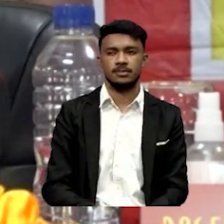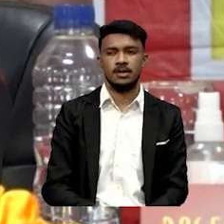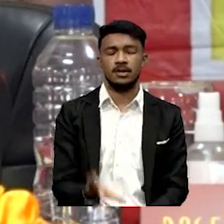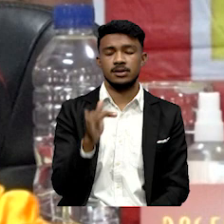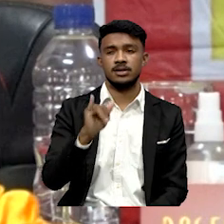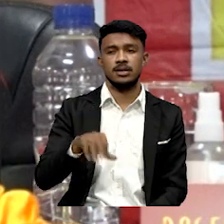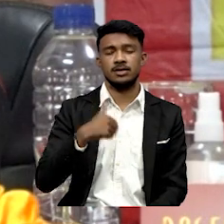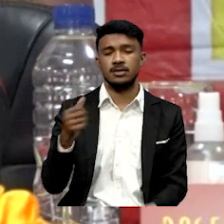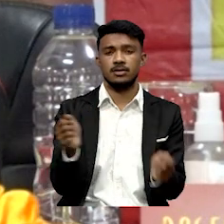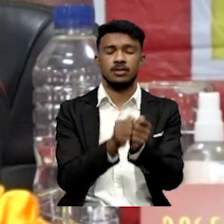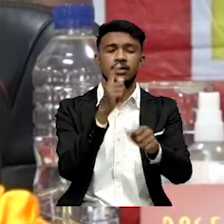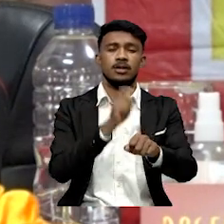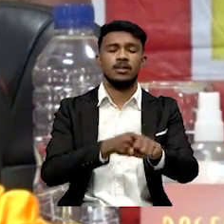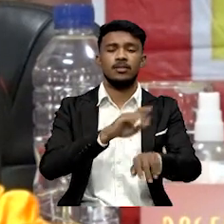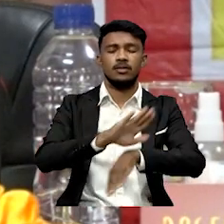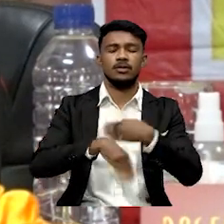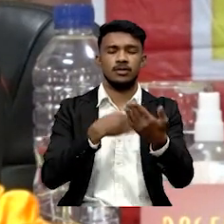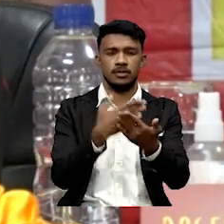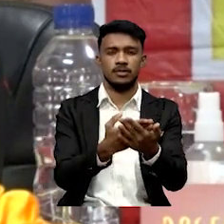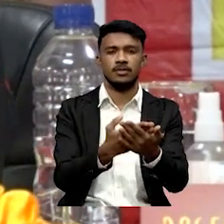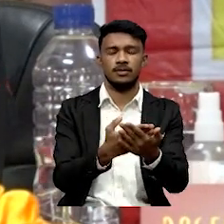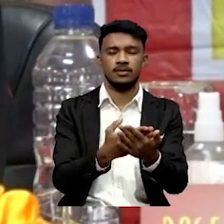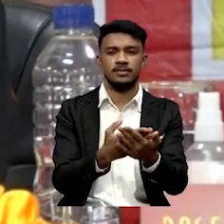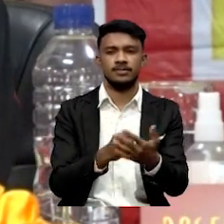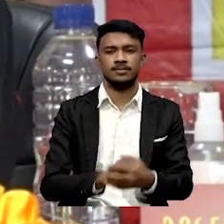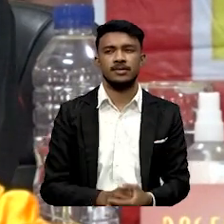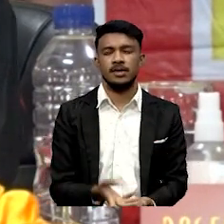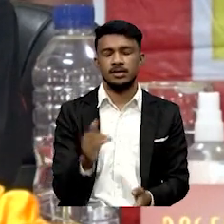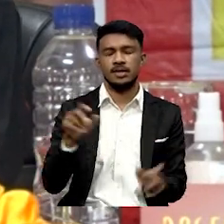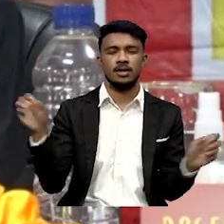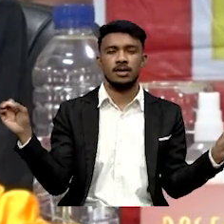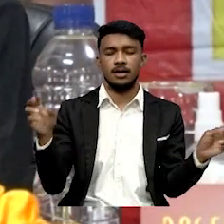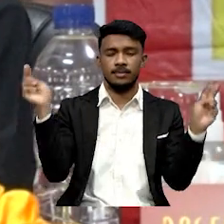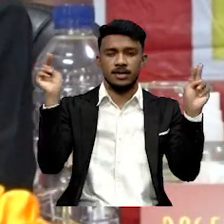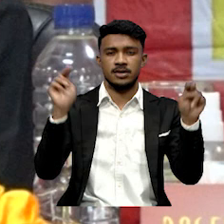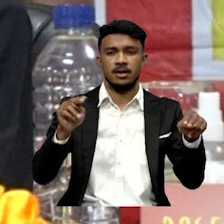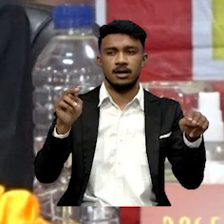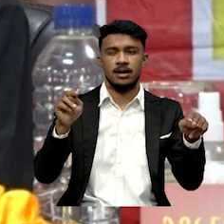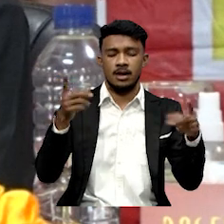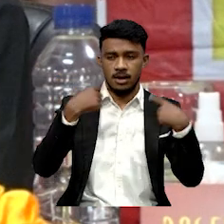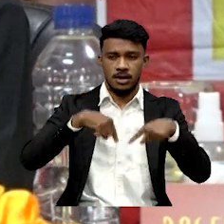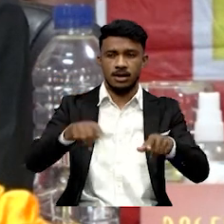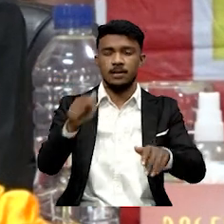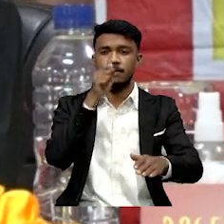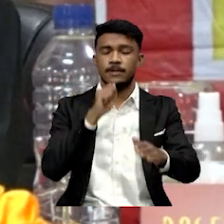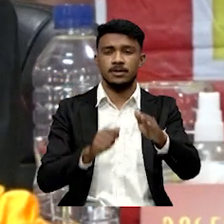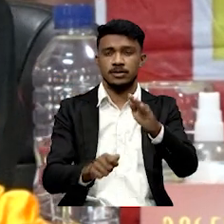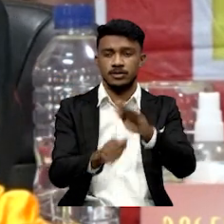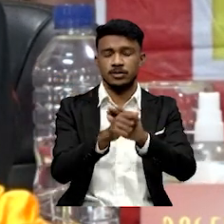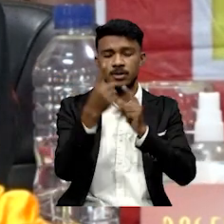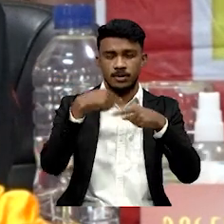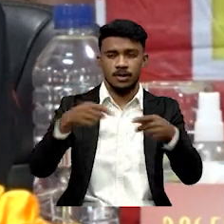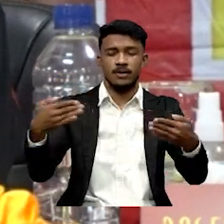Terceiro, com condições, se ele é roto, se ele não precisa hora, a tu falar em super, mas a tua boa,